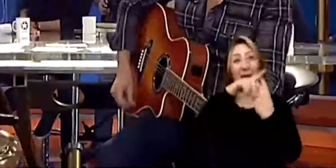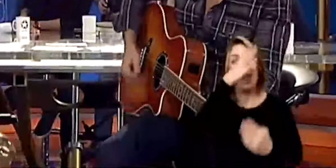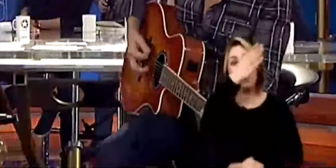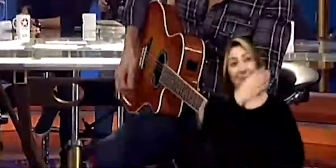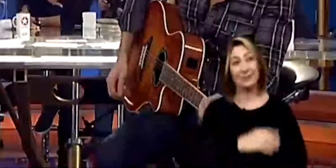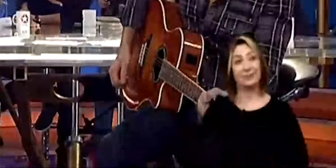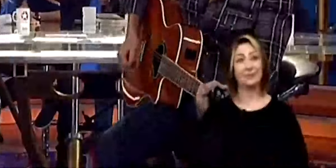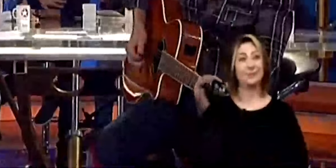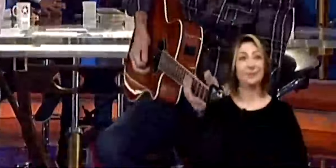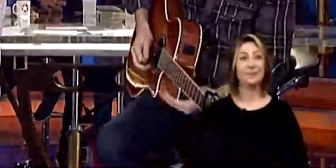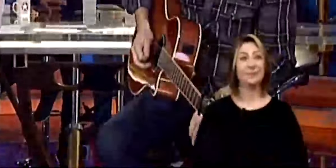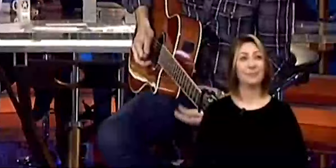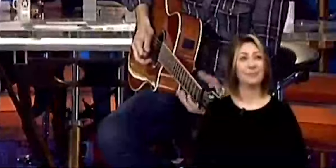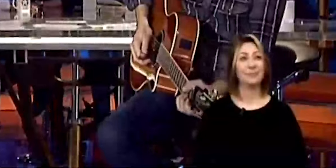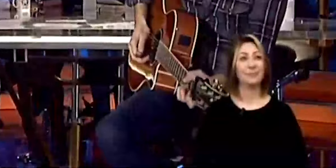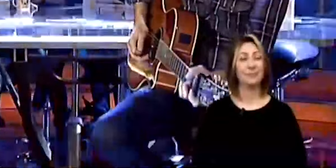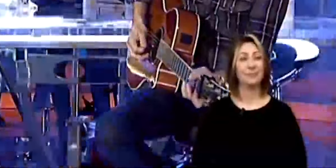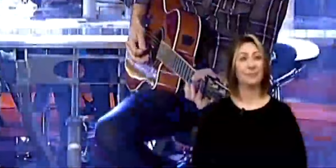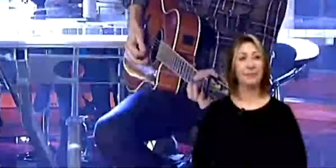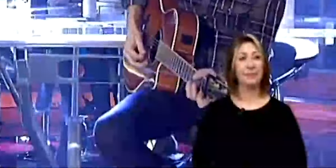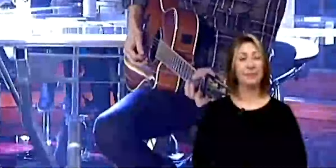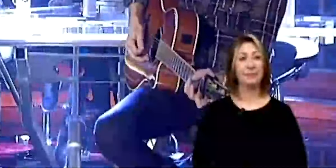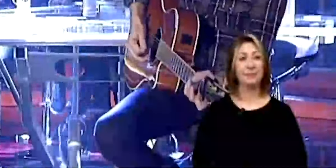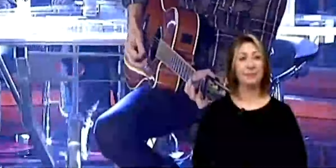tekrar. Ne bileyim.